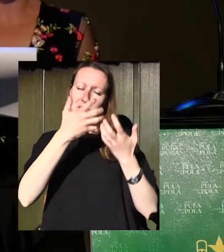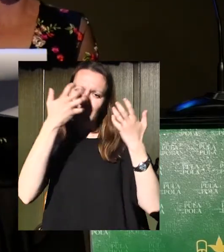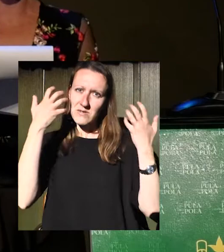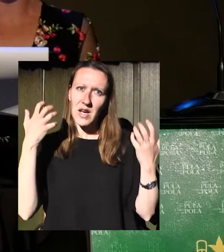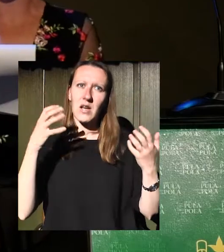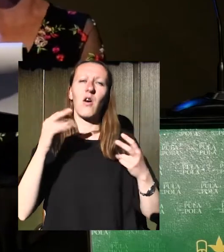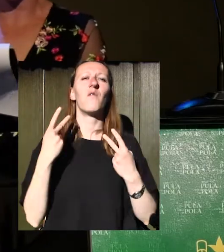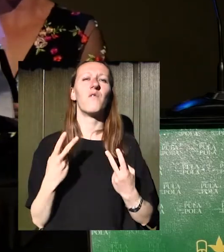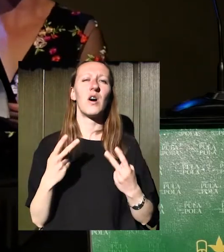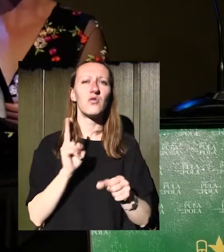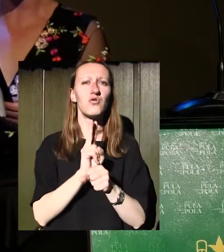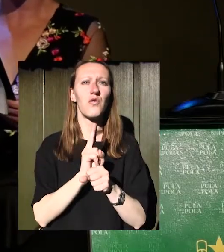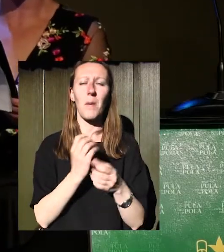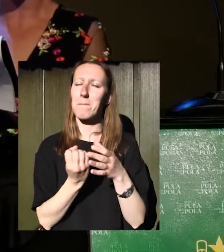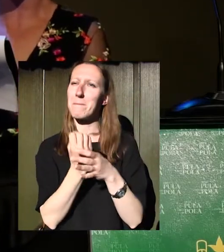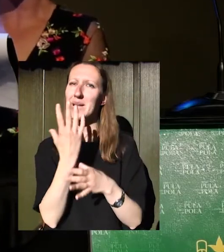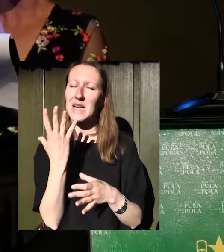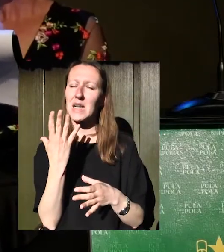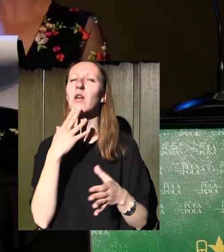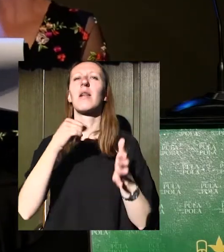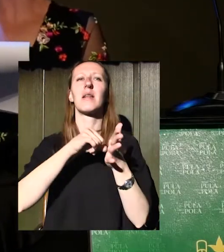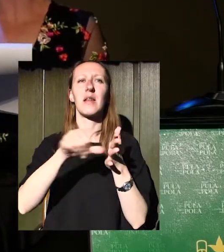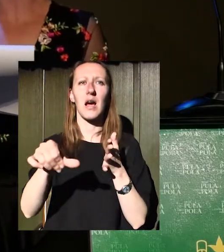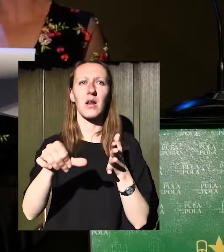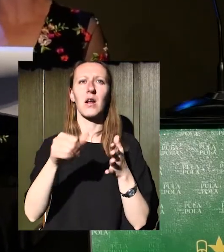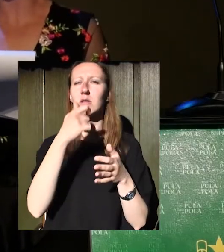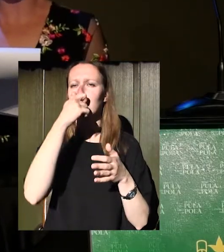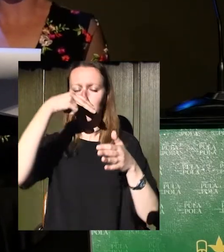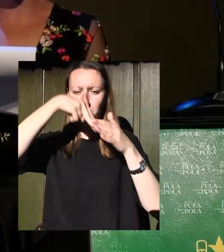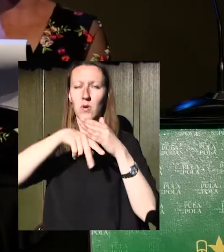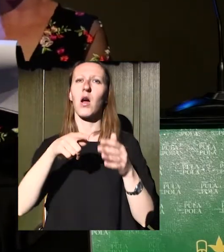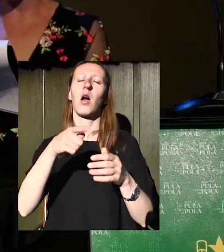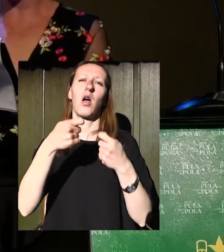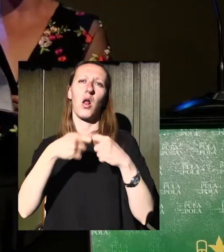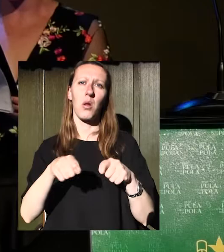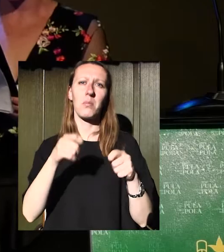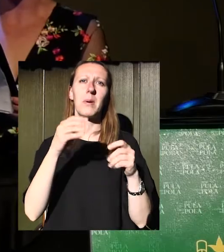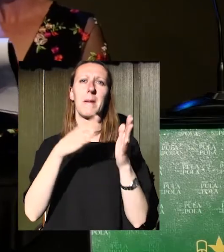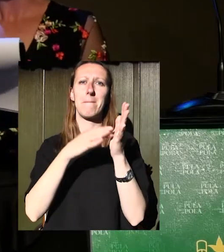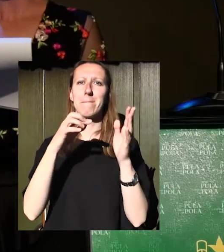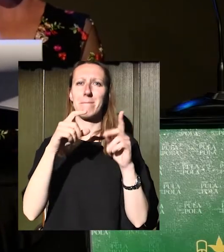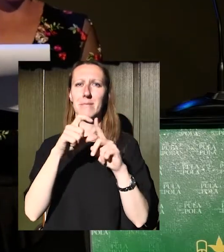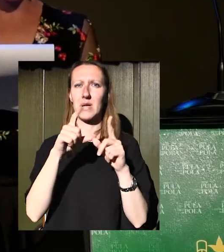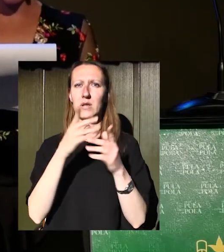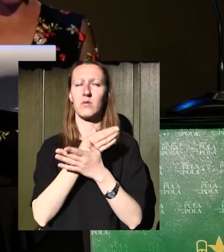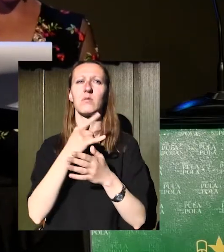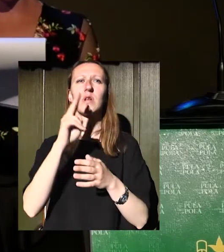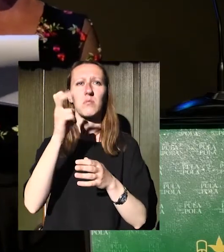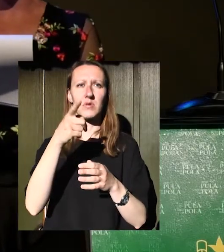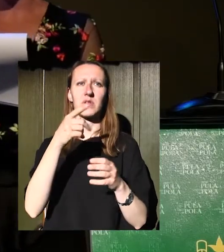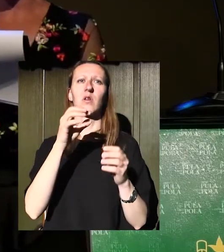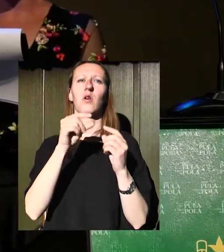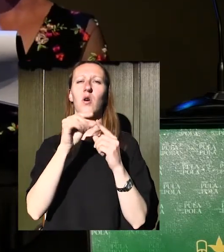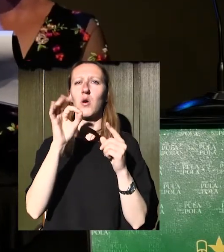opće svjesnosti o važnosti očuvanja prirode, nagrađuje se ronilački klub Meduza. Pozivamo